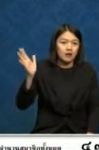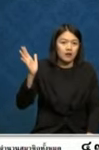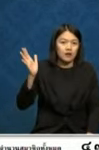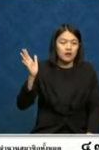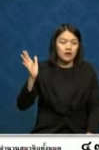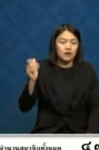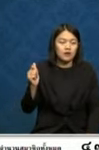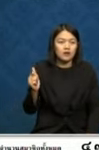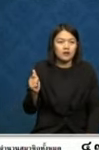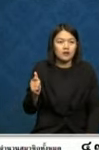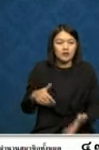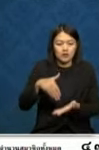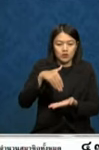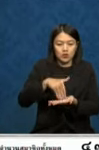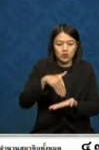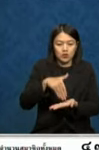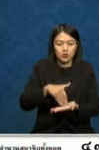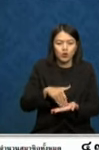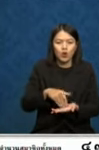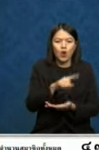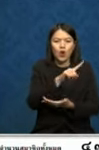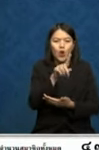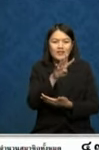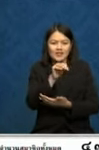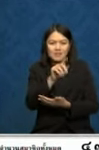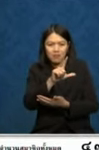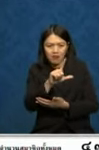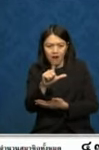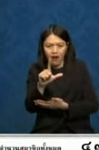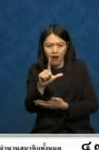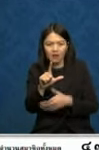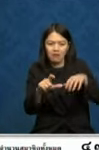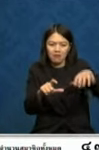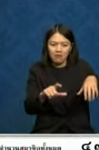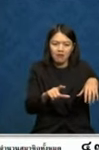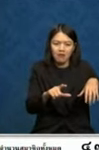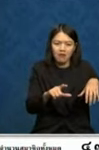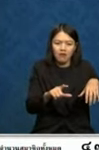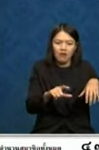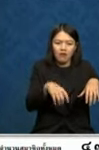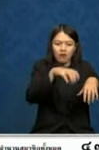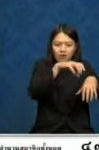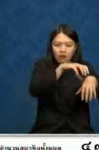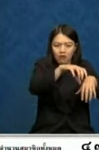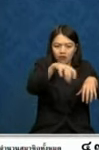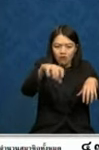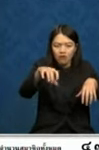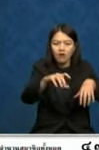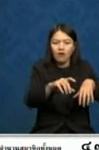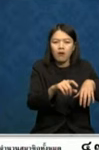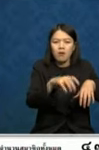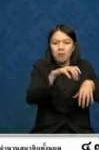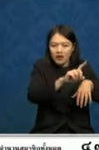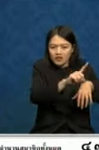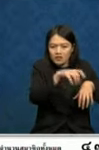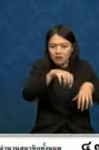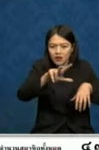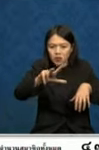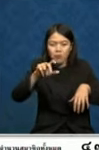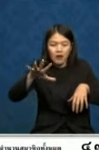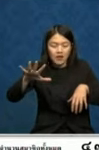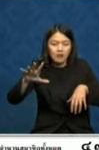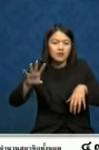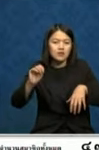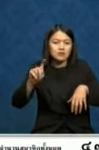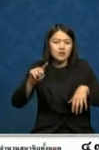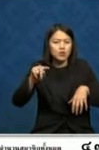านมาครับสร้างศูนย์ประชาการใหญ่สอนชน140ล้านครับสร้างศูนย์ที่ภาค1อีก22ล้านที่ภาค2อีก 44.95 ล้านภาค3อีก